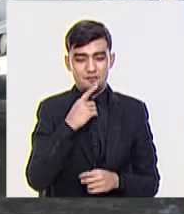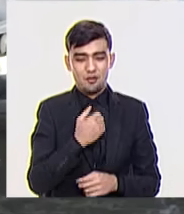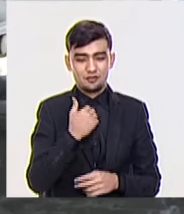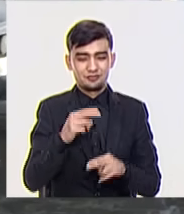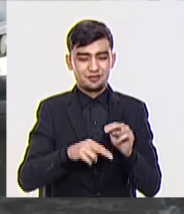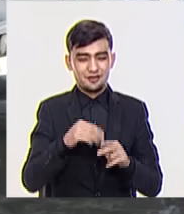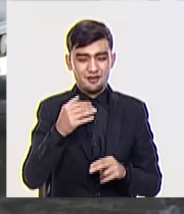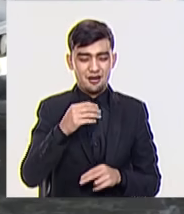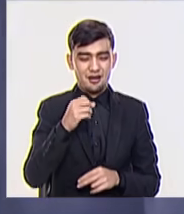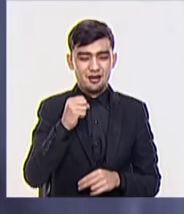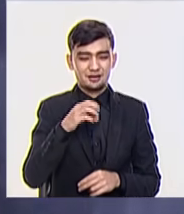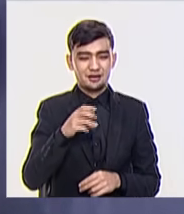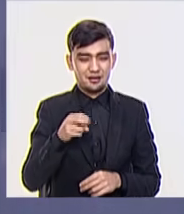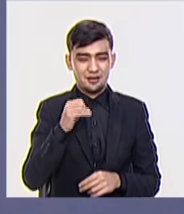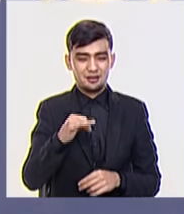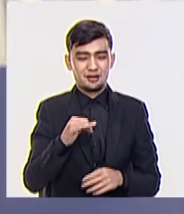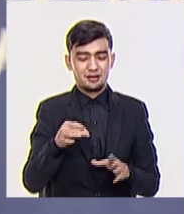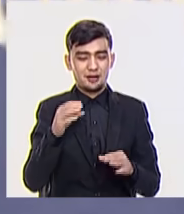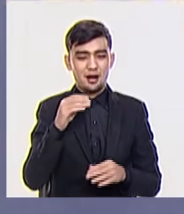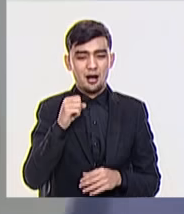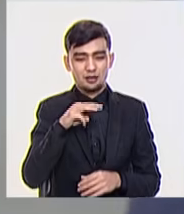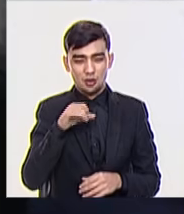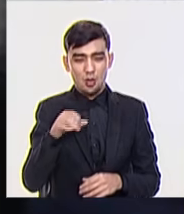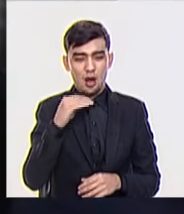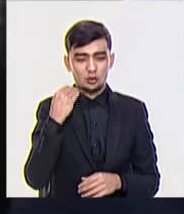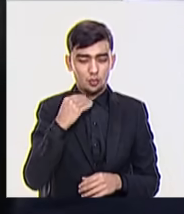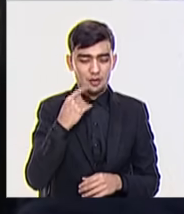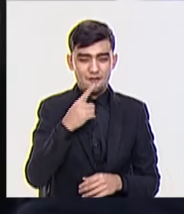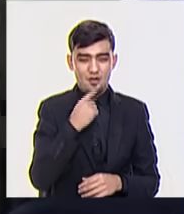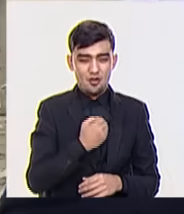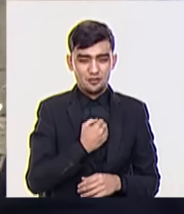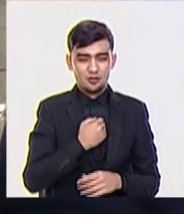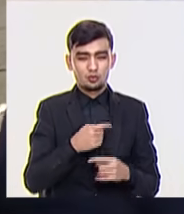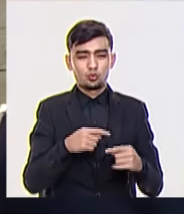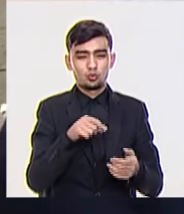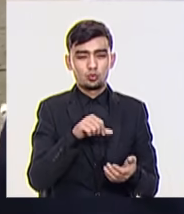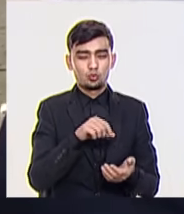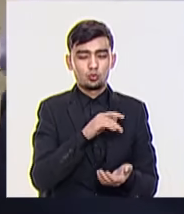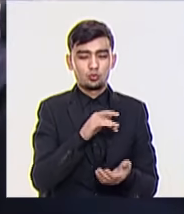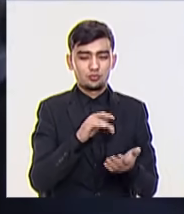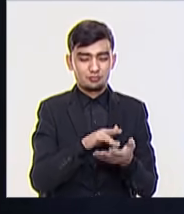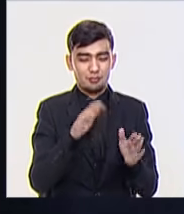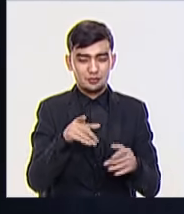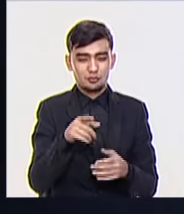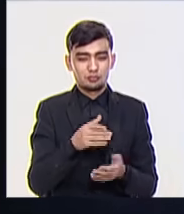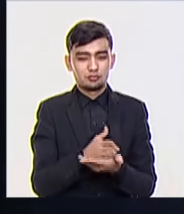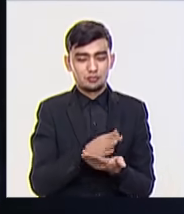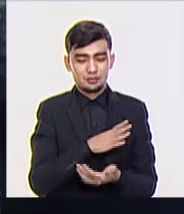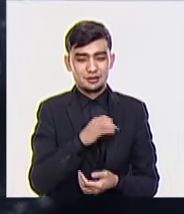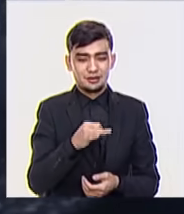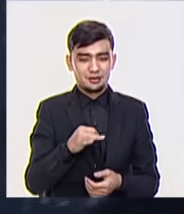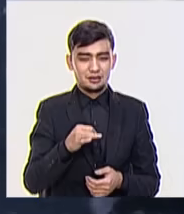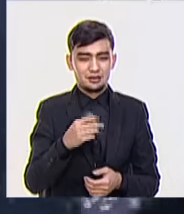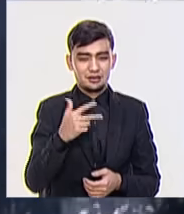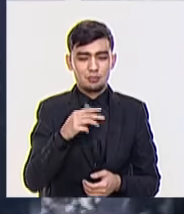Астана батыс өңіріндегі, яғни Атырау, Ақтөбе, Ақтау қалаларындағы әскери бөлімдерге қызмет көрсеткен. Осы жүздеген жұмысшыға 30 миллион теңге